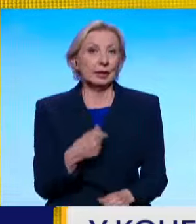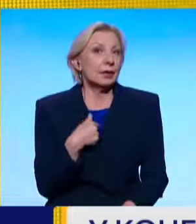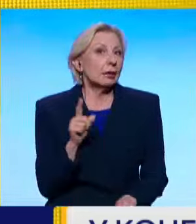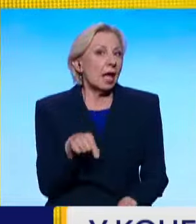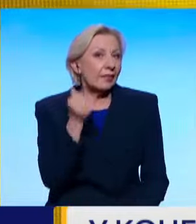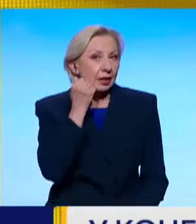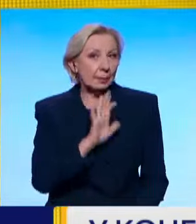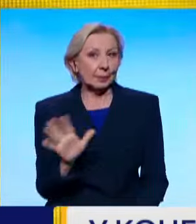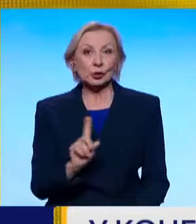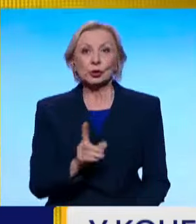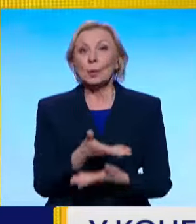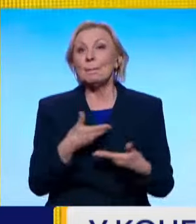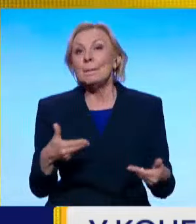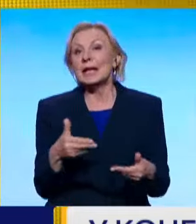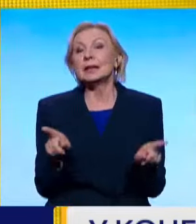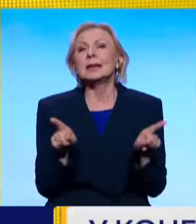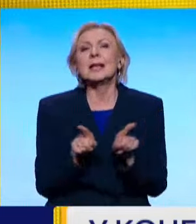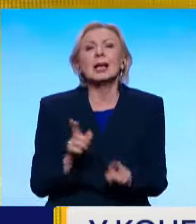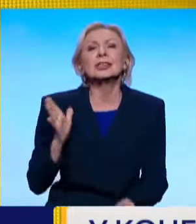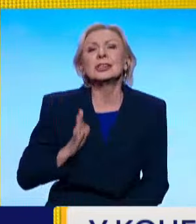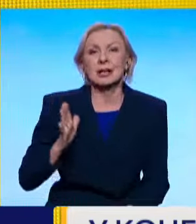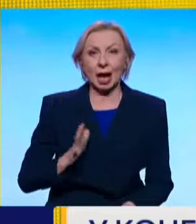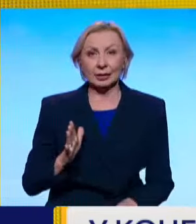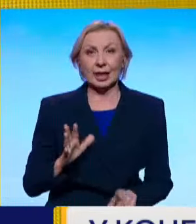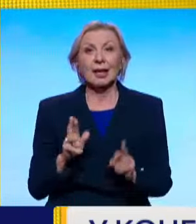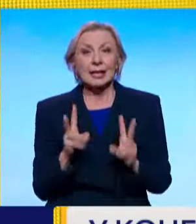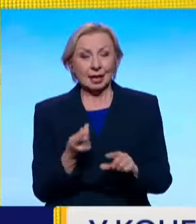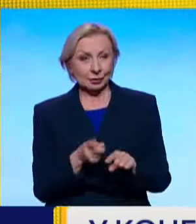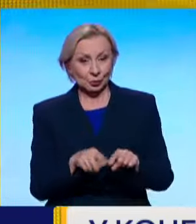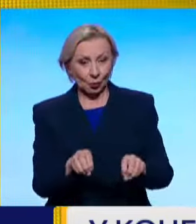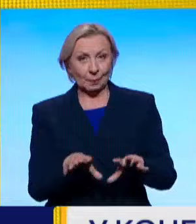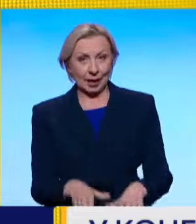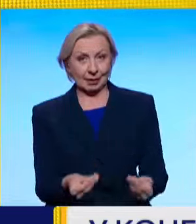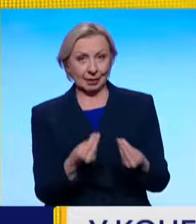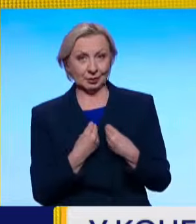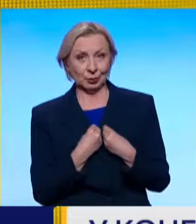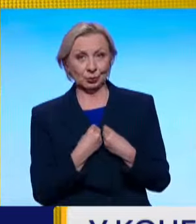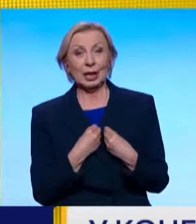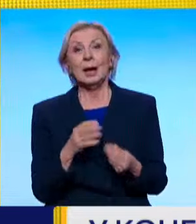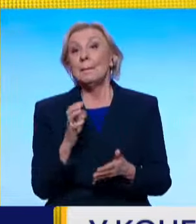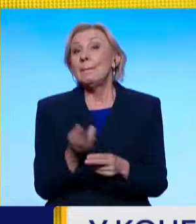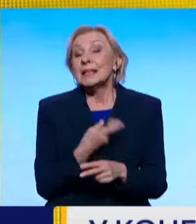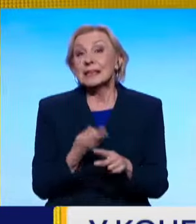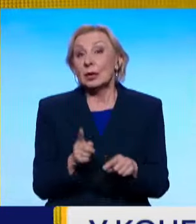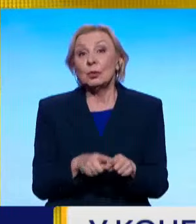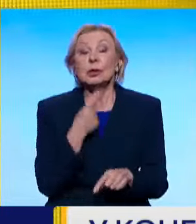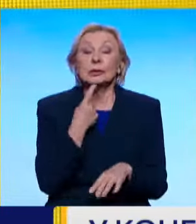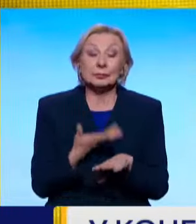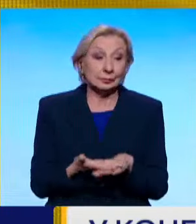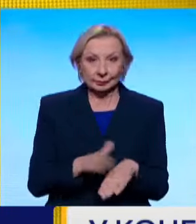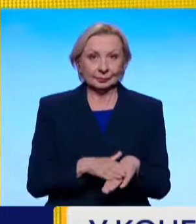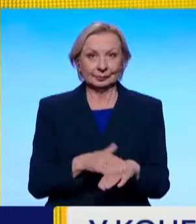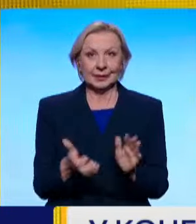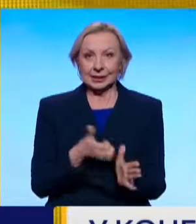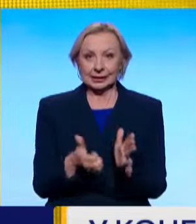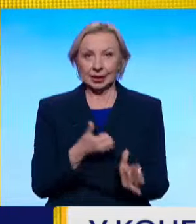не пам'ятаю, щоб ми тут так чогось чекали, як цього пакету. Без якого в умовах критичної уже нестачі